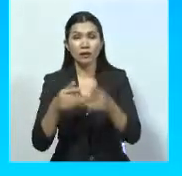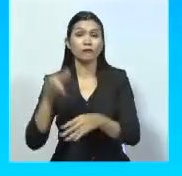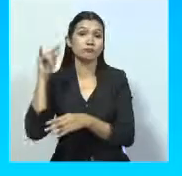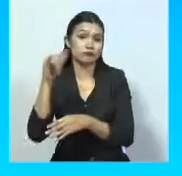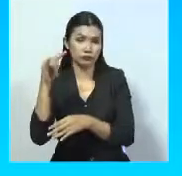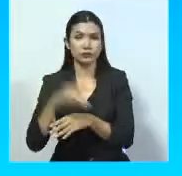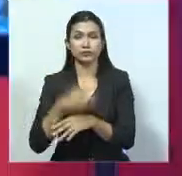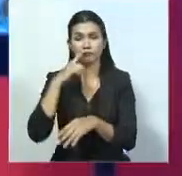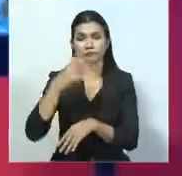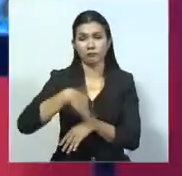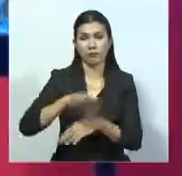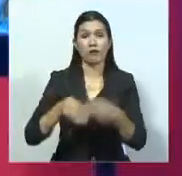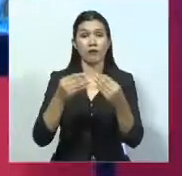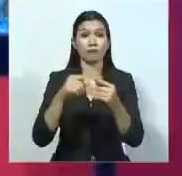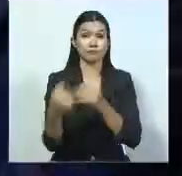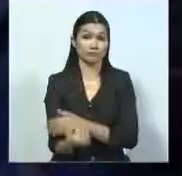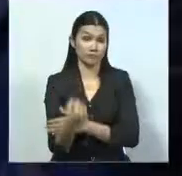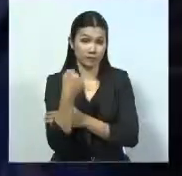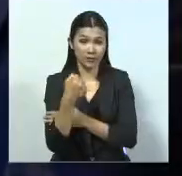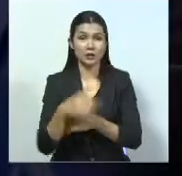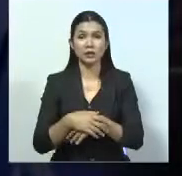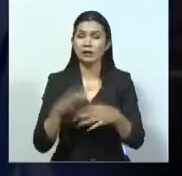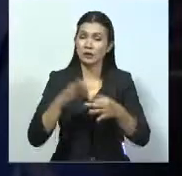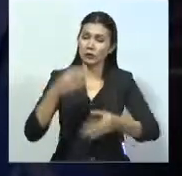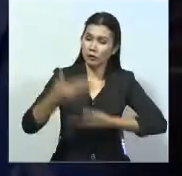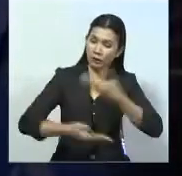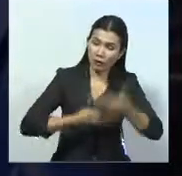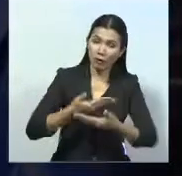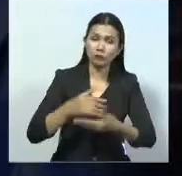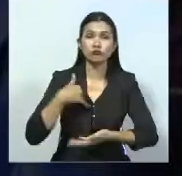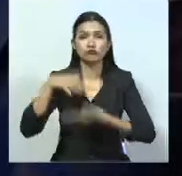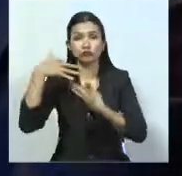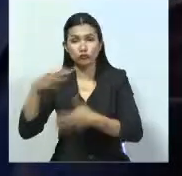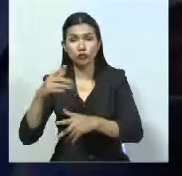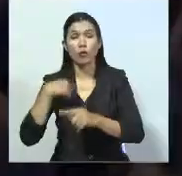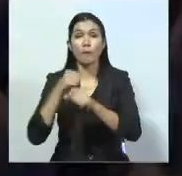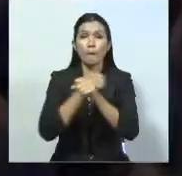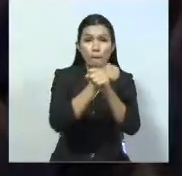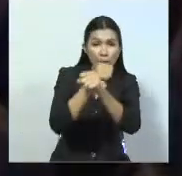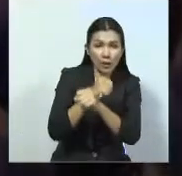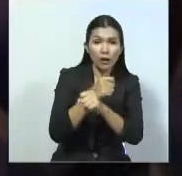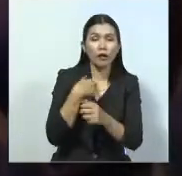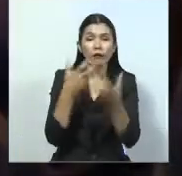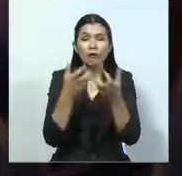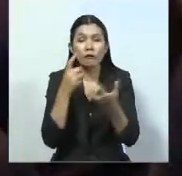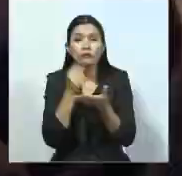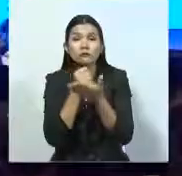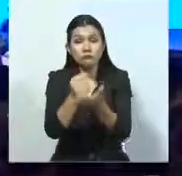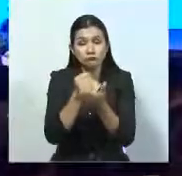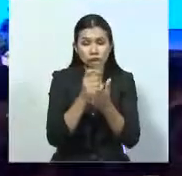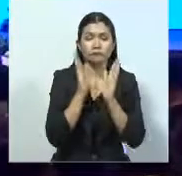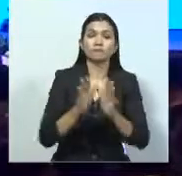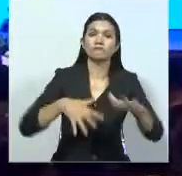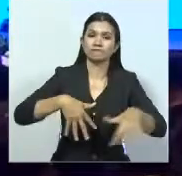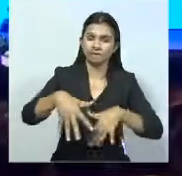นาภูมิภาคสู่ความเข้มแข็งทางด้านเศรษฐกิจการค้าการขนส่งการป้องกันภัยและการอำนวยความสะดวกในการเดินทางของประ